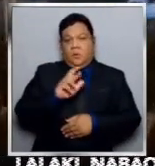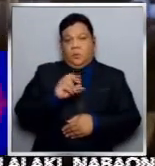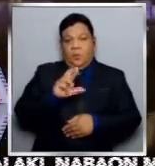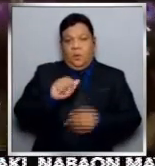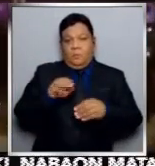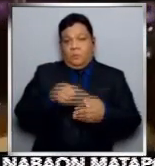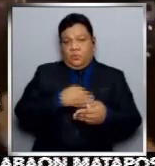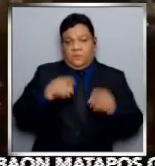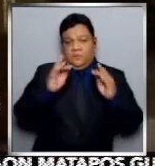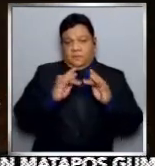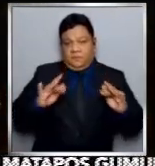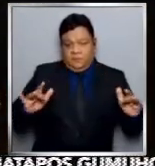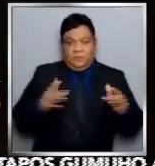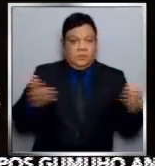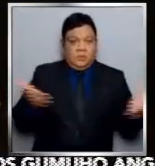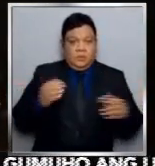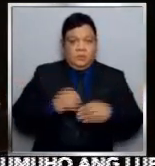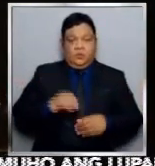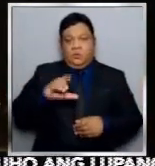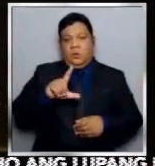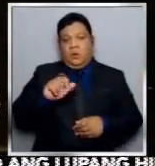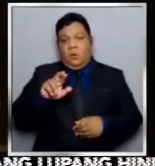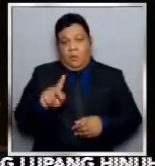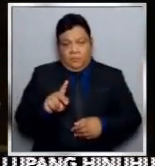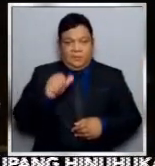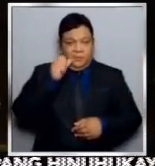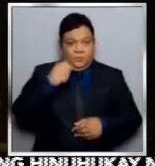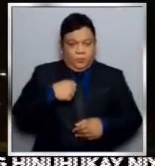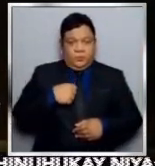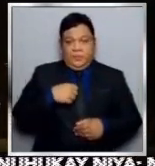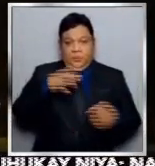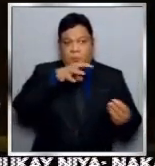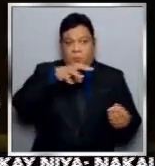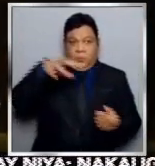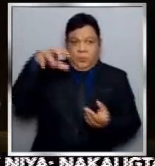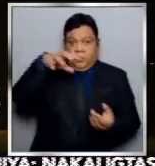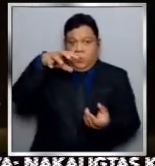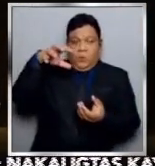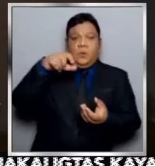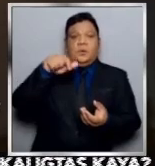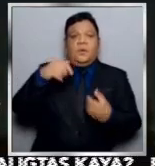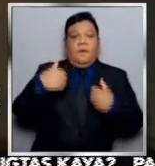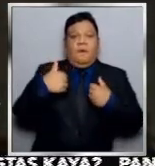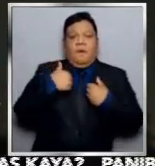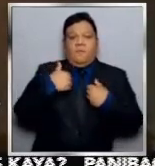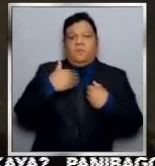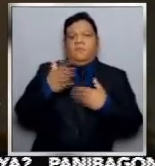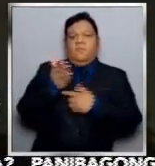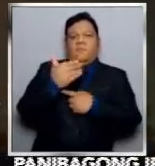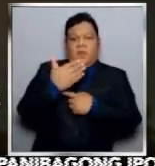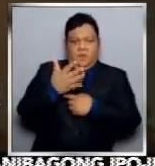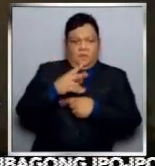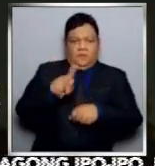City sa Clark, Pampanga. Stand out ang hot air balloon na may sagisag ng watawat ng Pilipinas. Pumailang lang sa